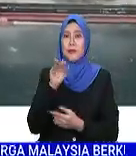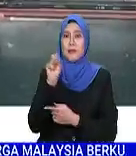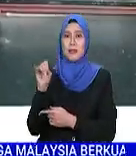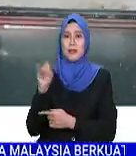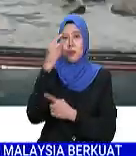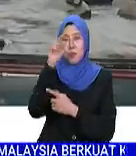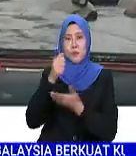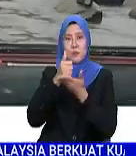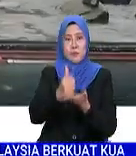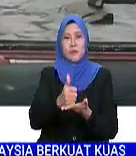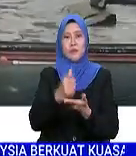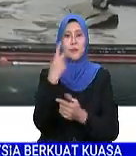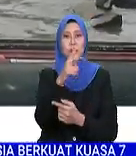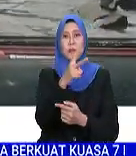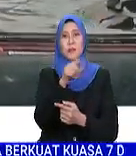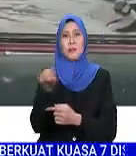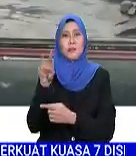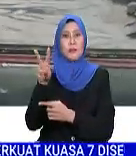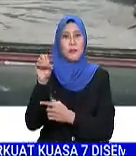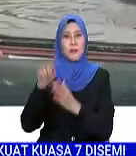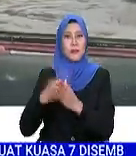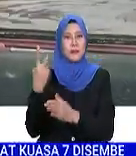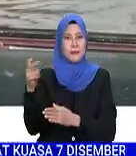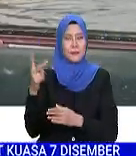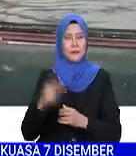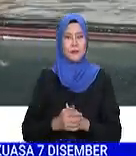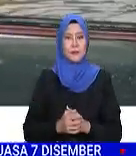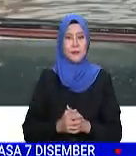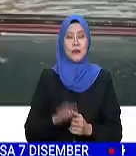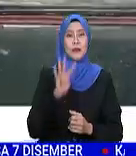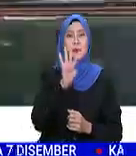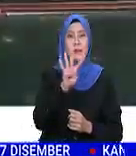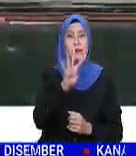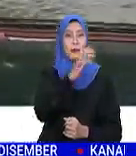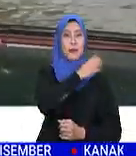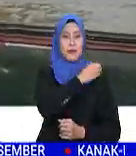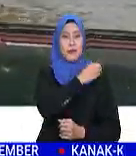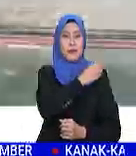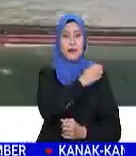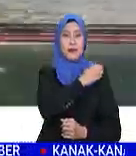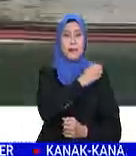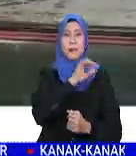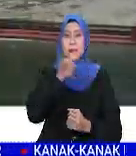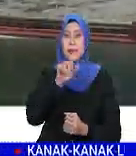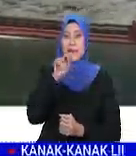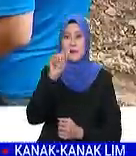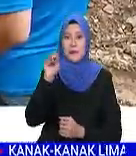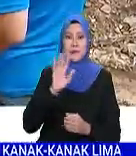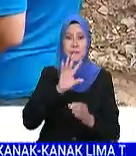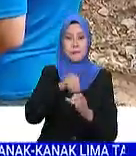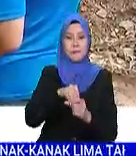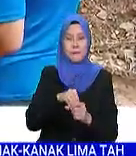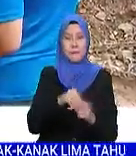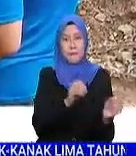Transborneo pada 12 hingga 20 Disember ini. Seramai 4 pegawai bahagian penyiaran JAKIM akan terlibat